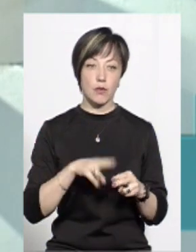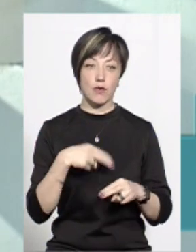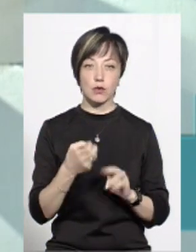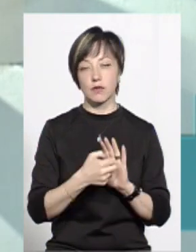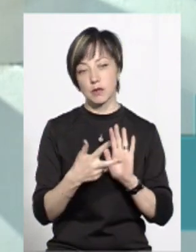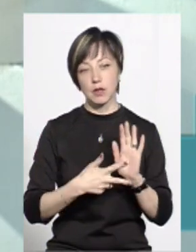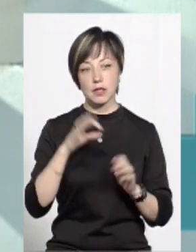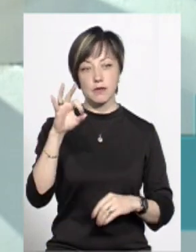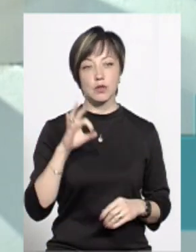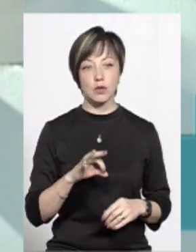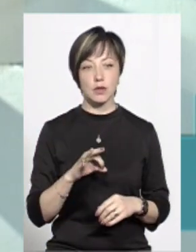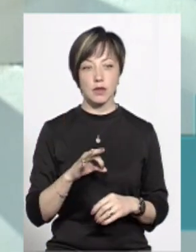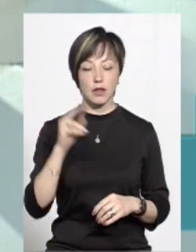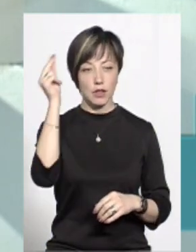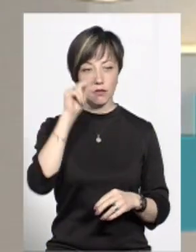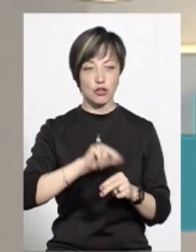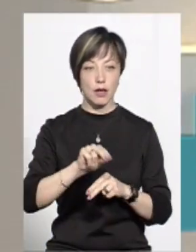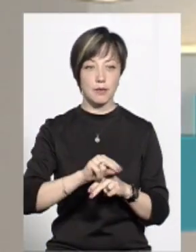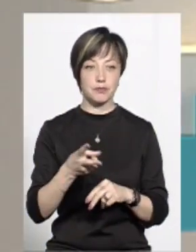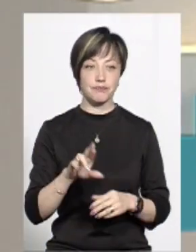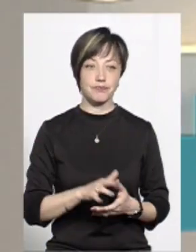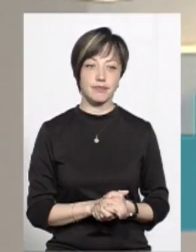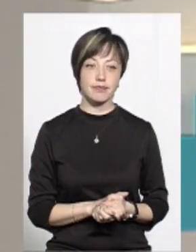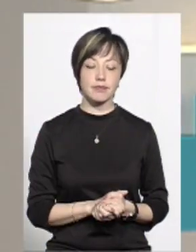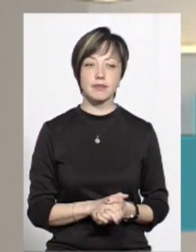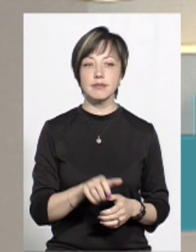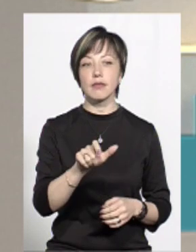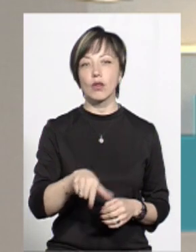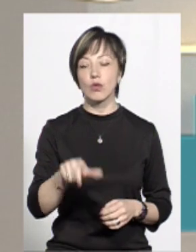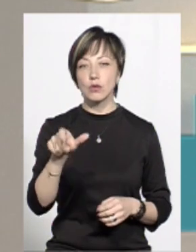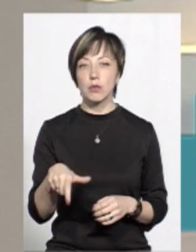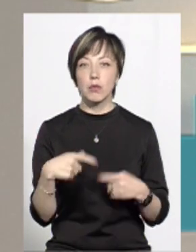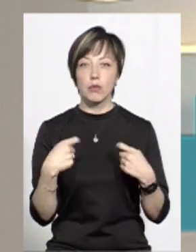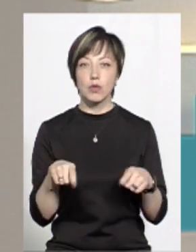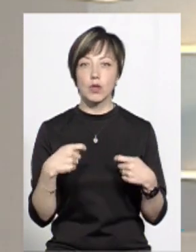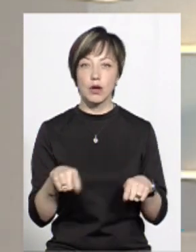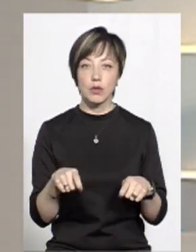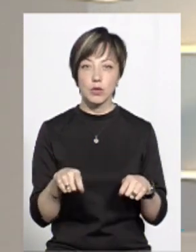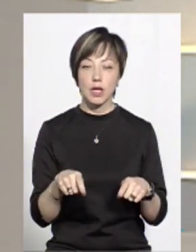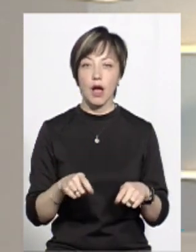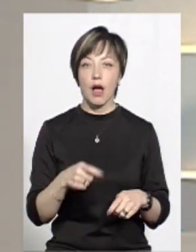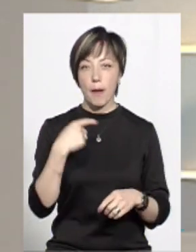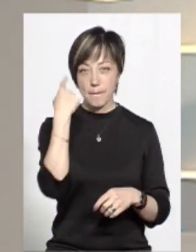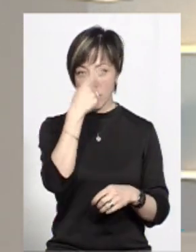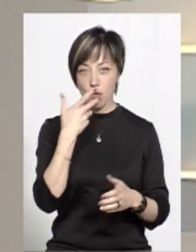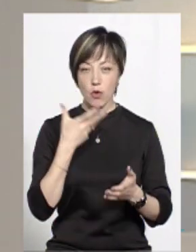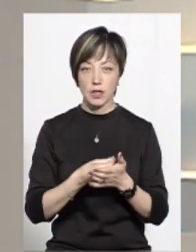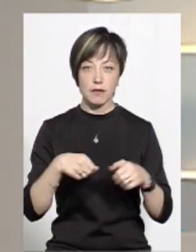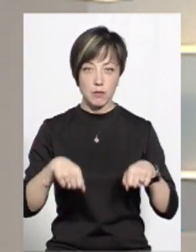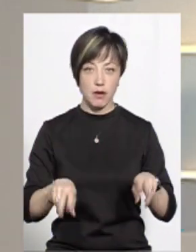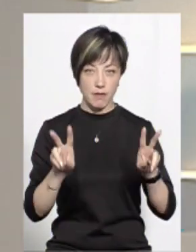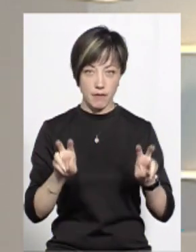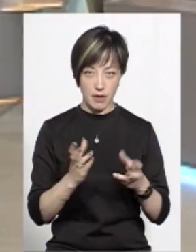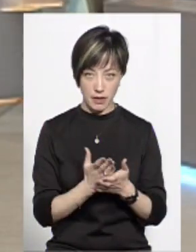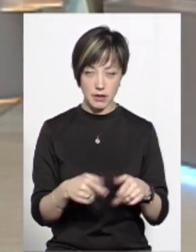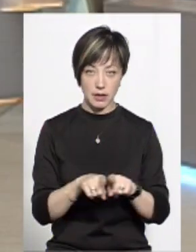повернуть 18% від витрат на навчання. Особи, які продають корпоративні права, чи є такі, чи так